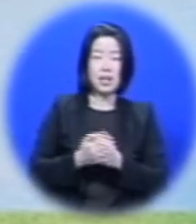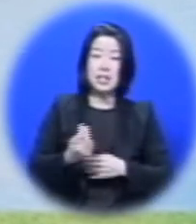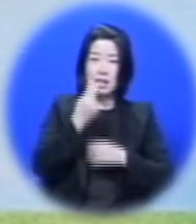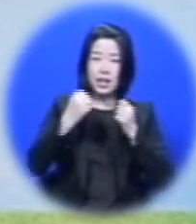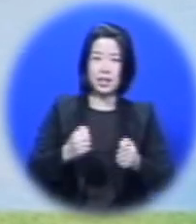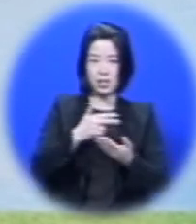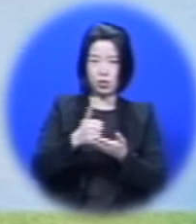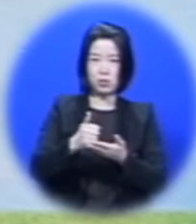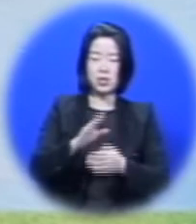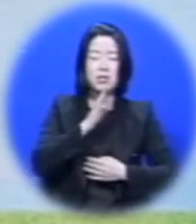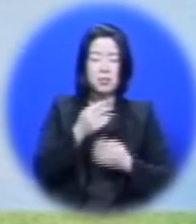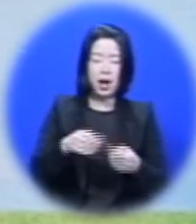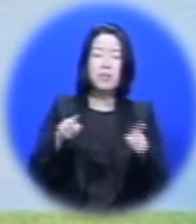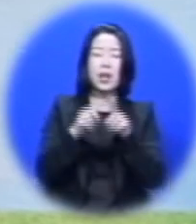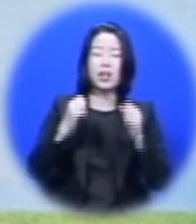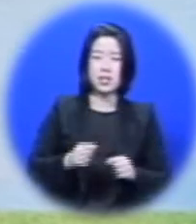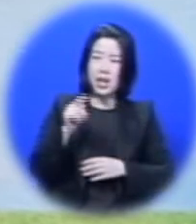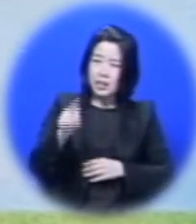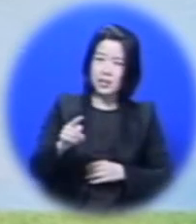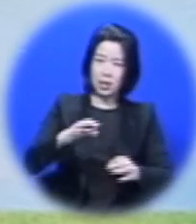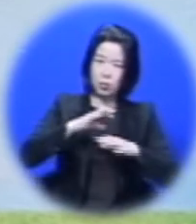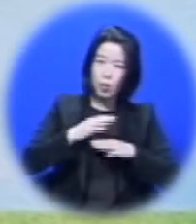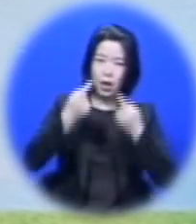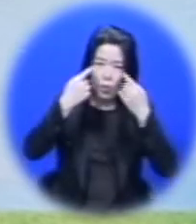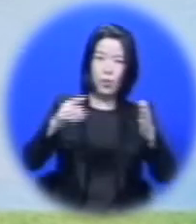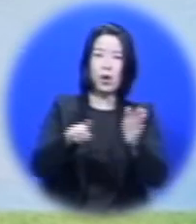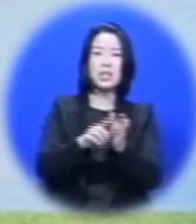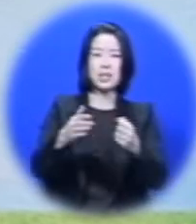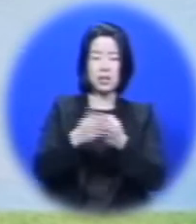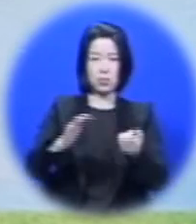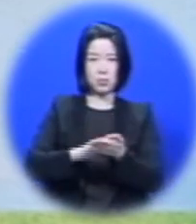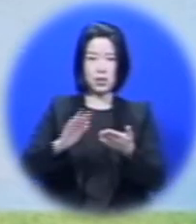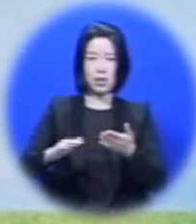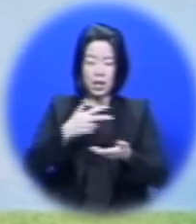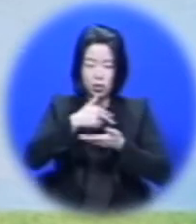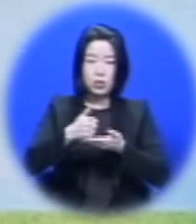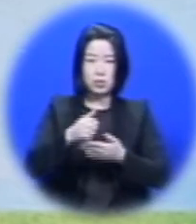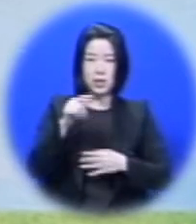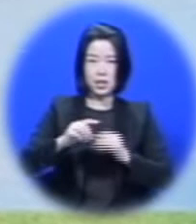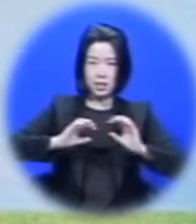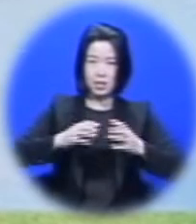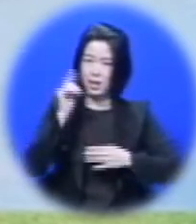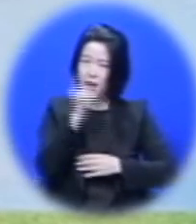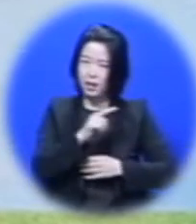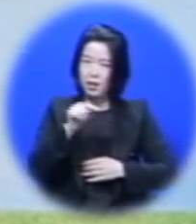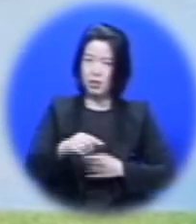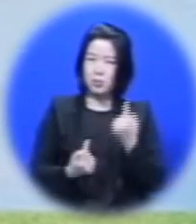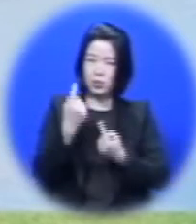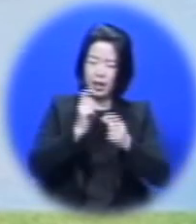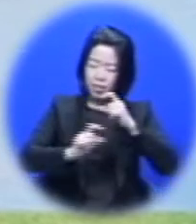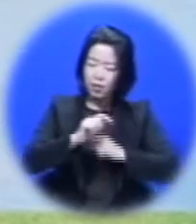살아계신 주님이 정말 함께 계시다는 그 놀라운 확신 때문에 주님은 이 세상이 악한 것보다 더